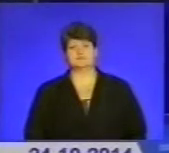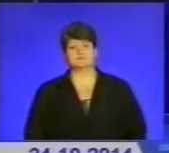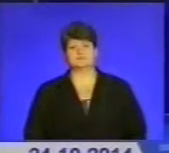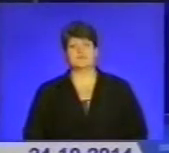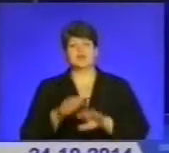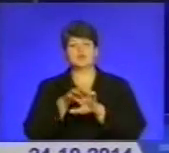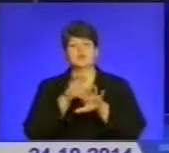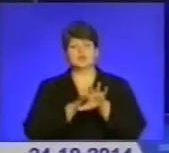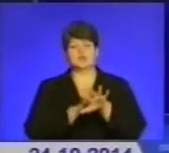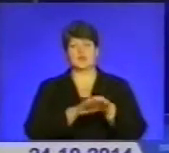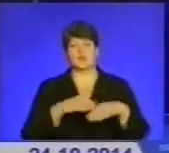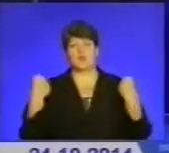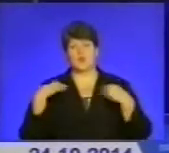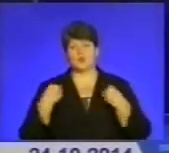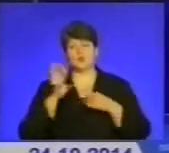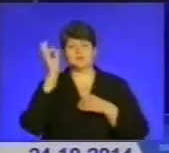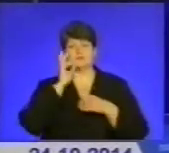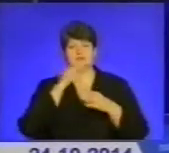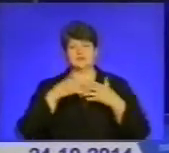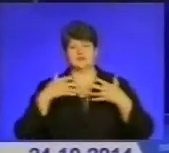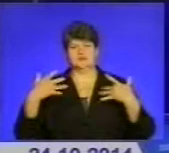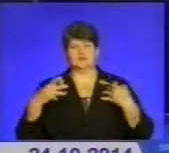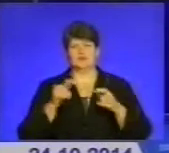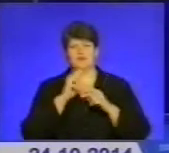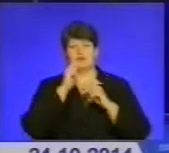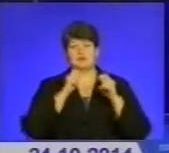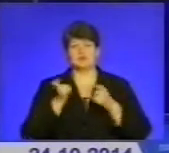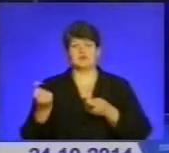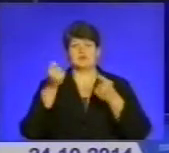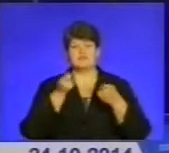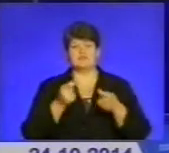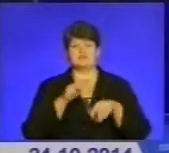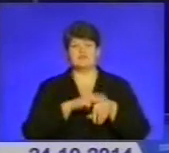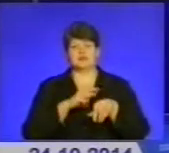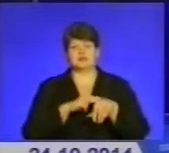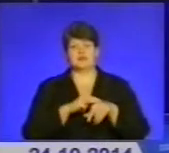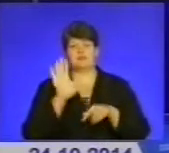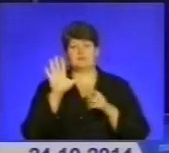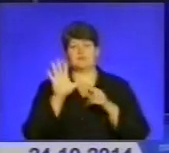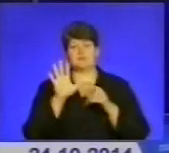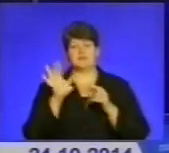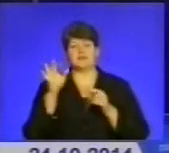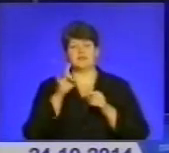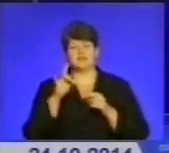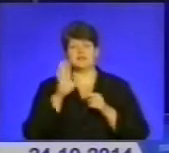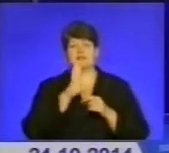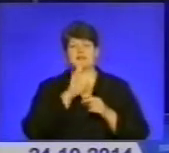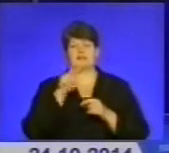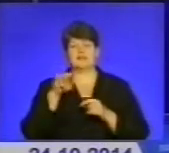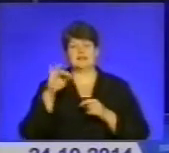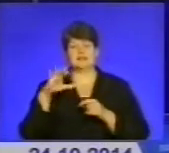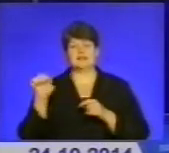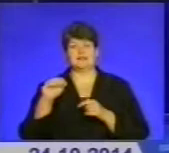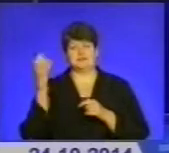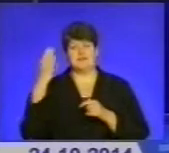Чобітки, одяг, солодощі, іграшки та інші подарунки відвезли працівники обласного управління міліції 5-річній Тетяні Лисій з Теребовлянщини. Ця дівчинка